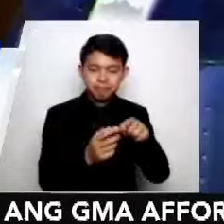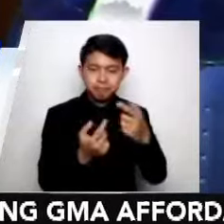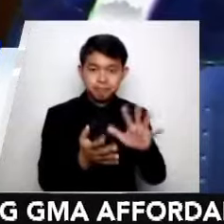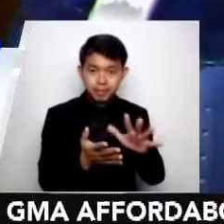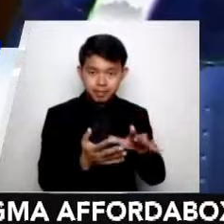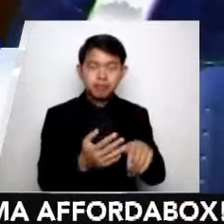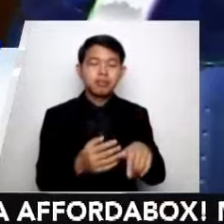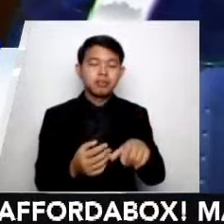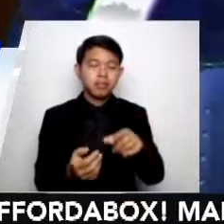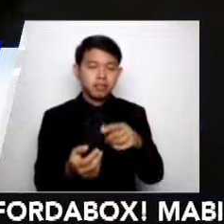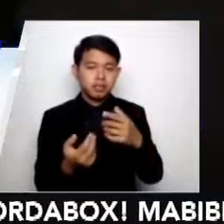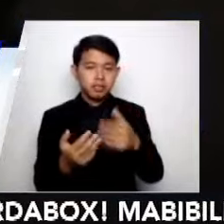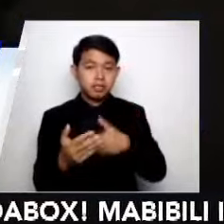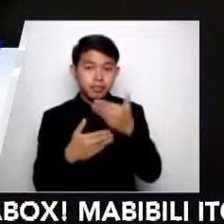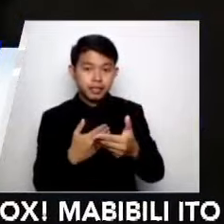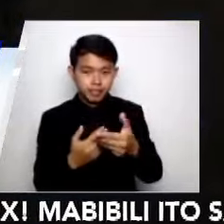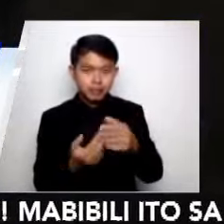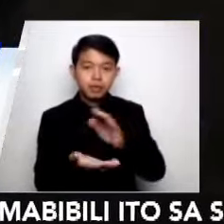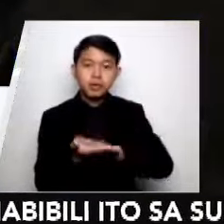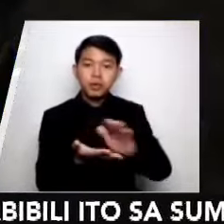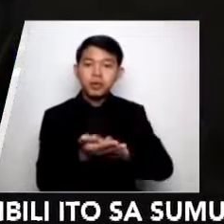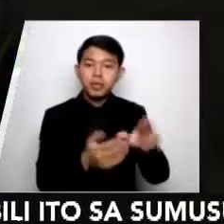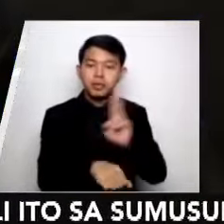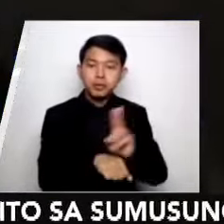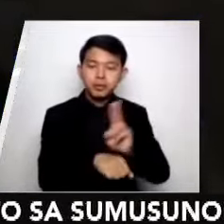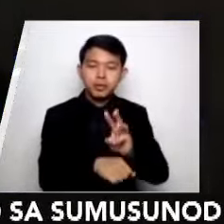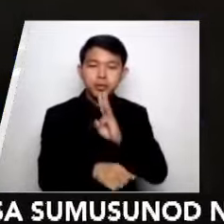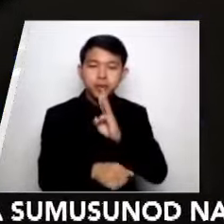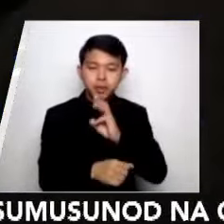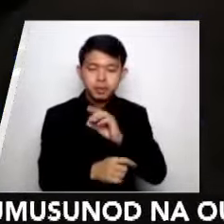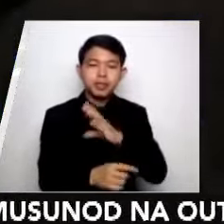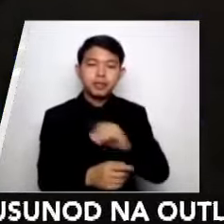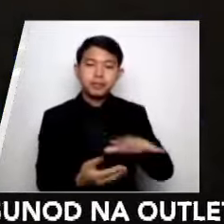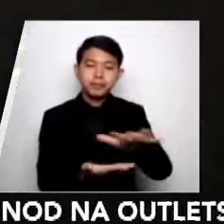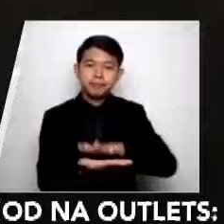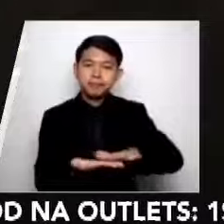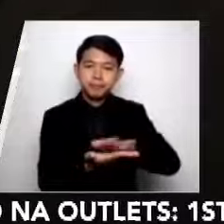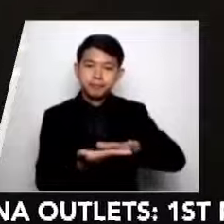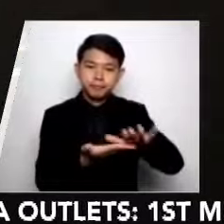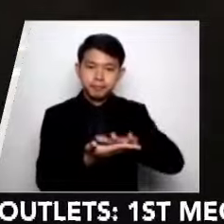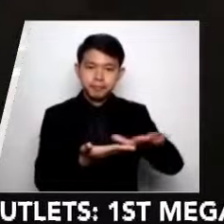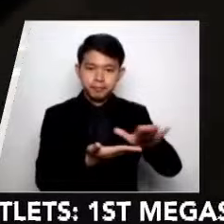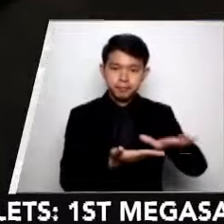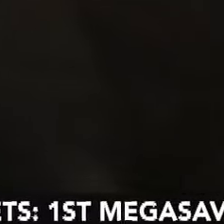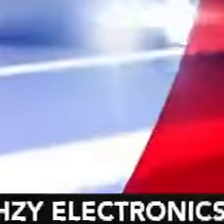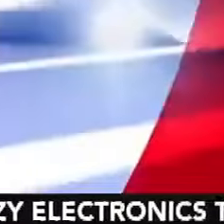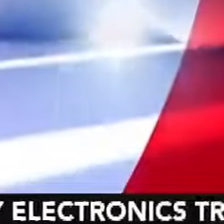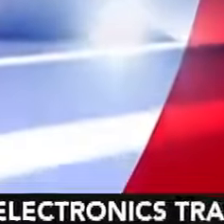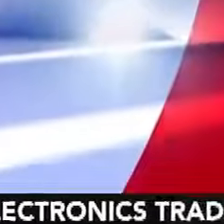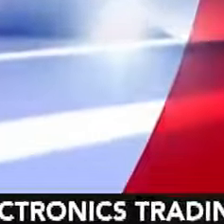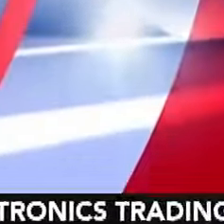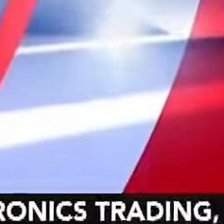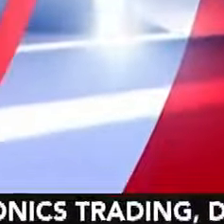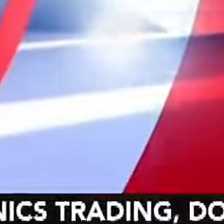at tuyong basahan Kat naason nagbabalita para sa GMA integrated